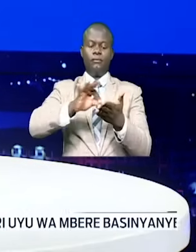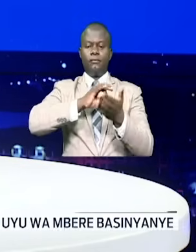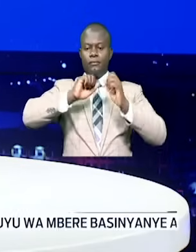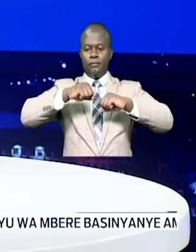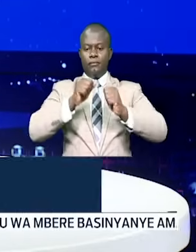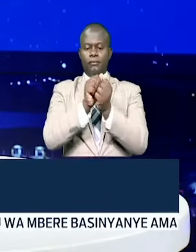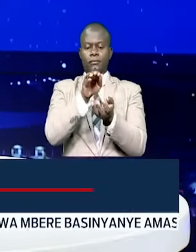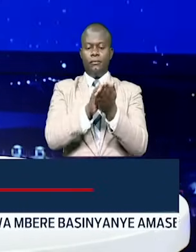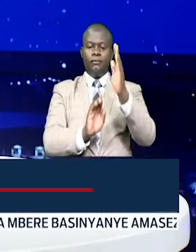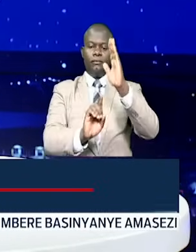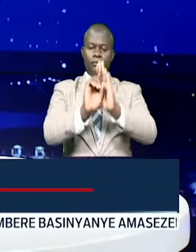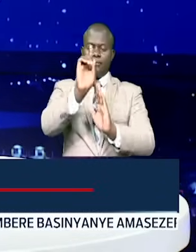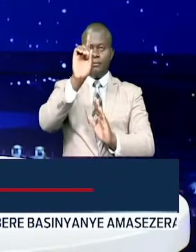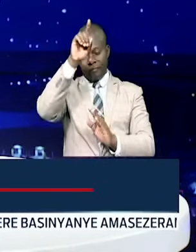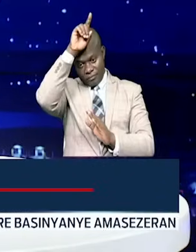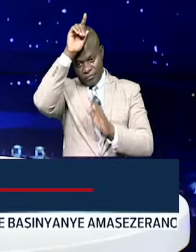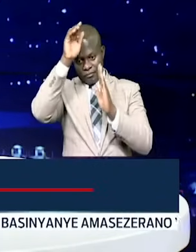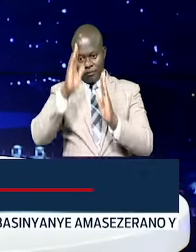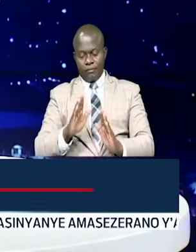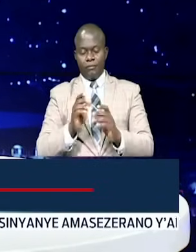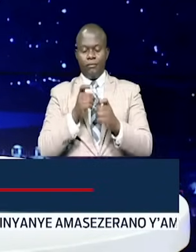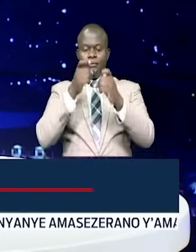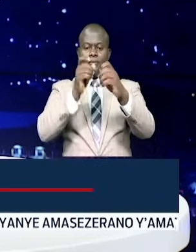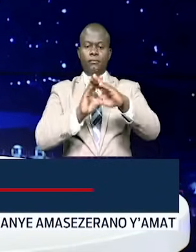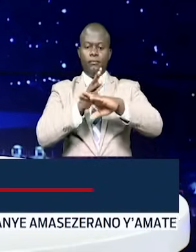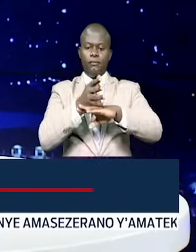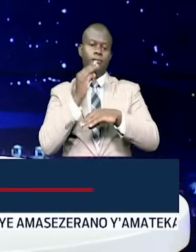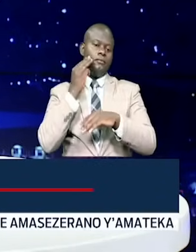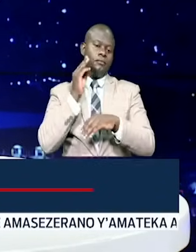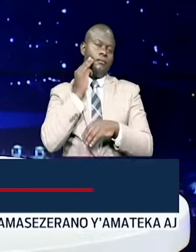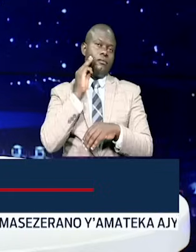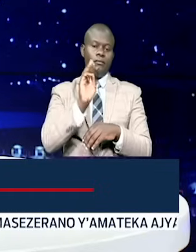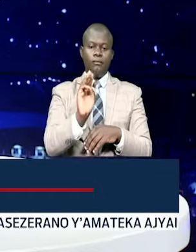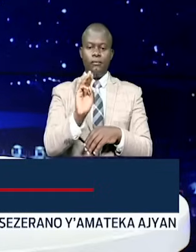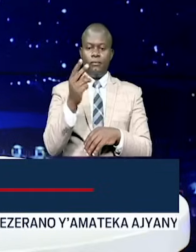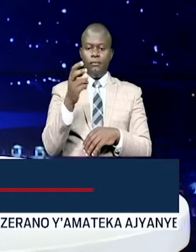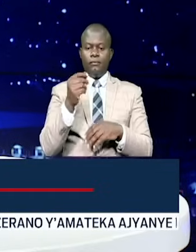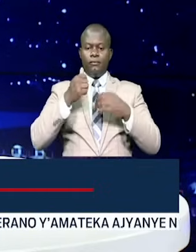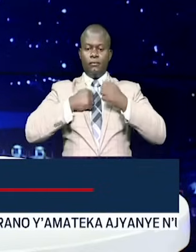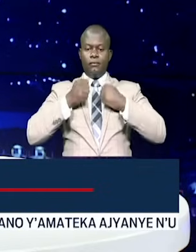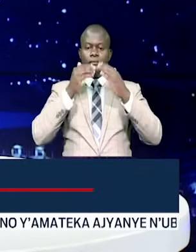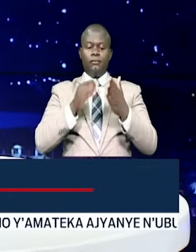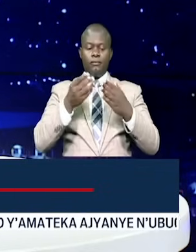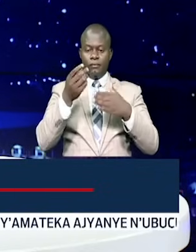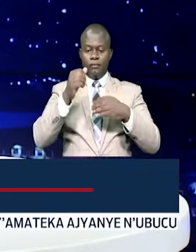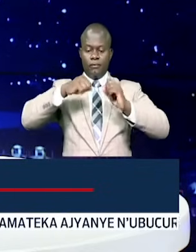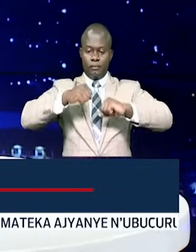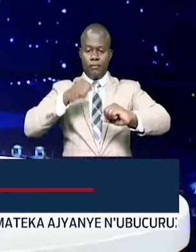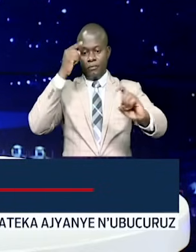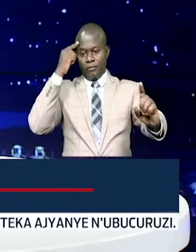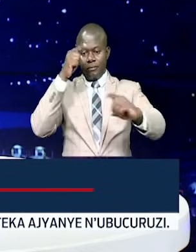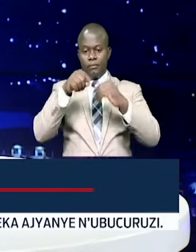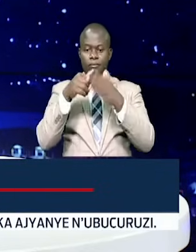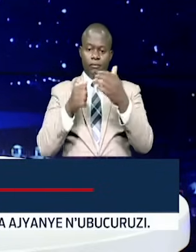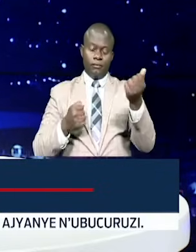banki y'iterambere y'Ubudage y'impano ingana na miliyari 20 z'amafaranga y'u Rwanda n'amasezerano rero hagamije